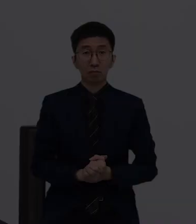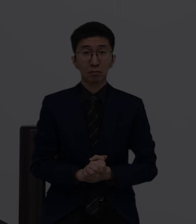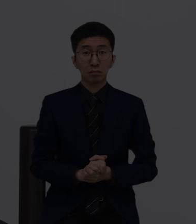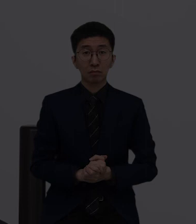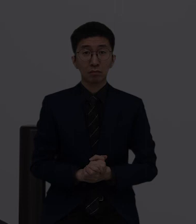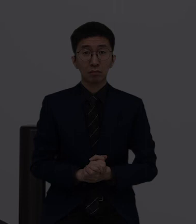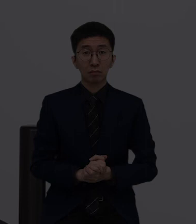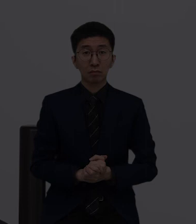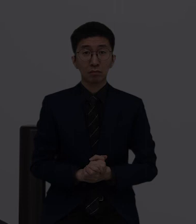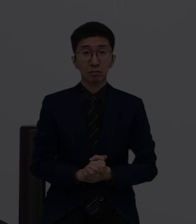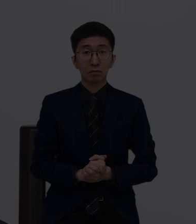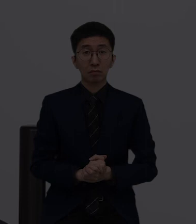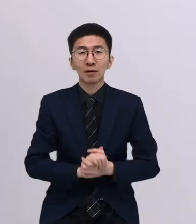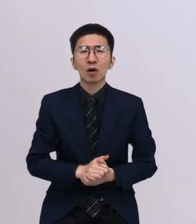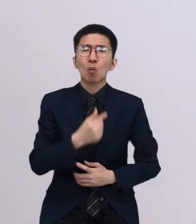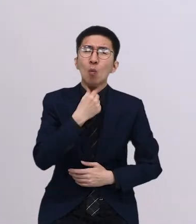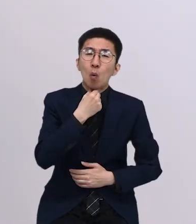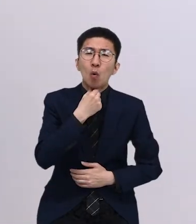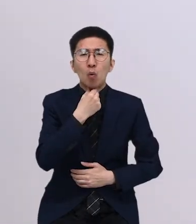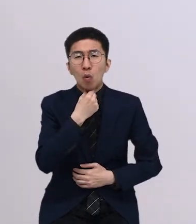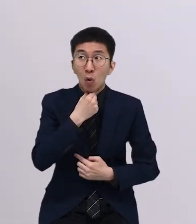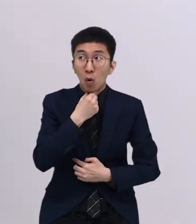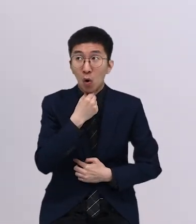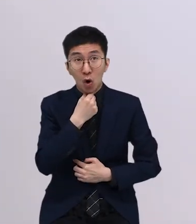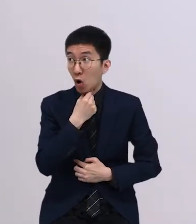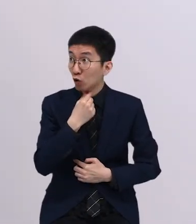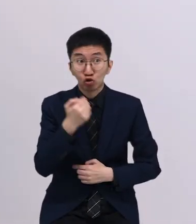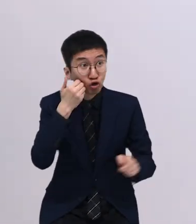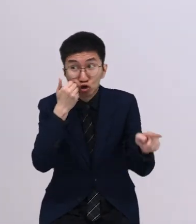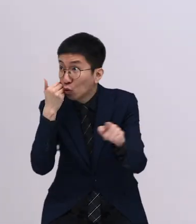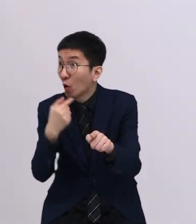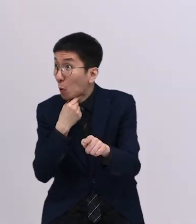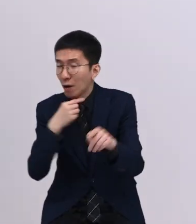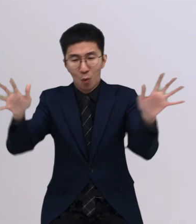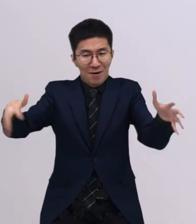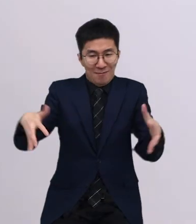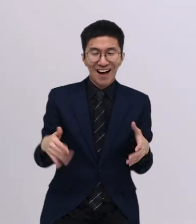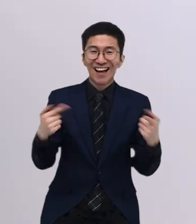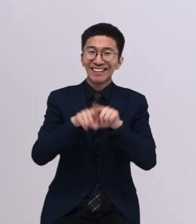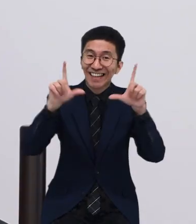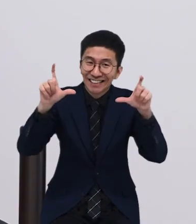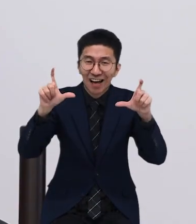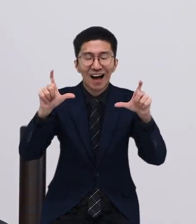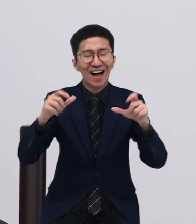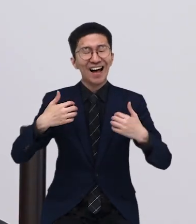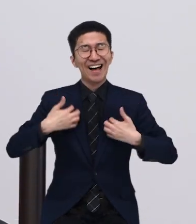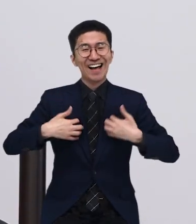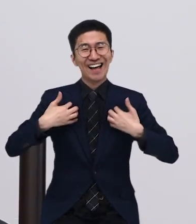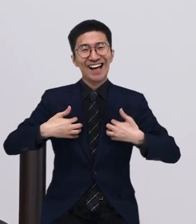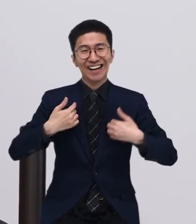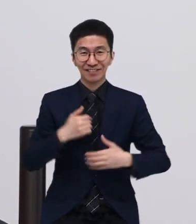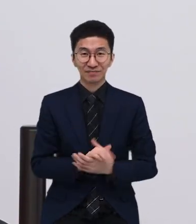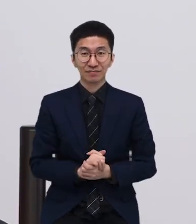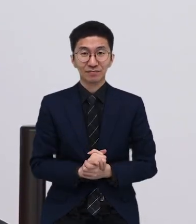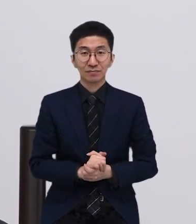남았는데 소감 한마디 하신다면? 너무 해보고 싶고 꿈꿔왔던 기획을 이렇게 사람들을 모으고 프로젝트로 할 수 있게 돼서